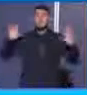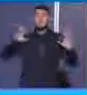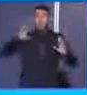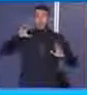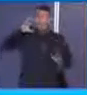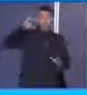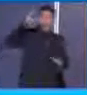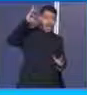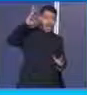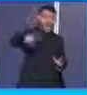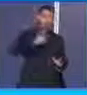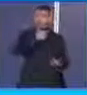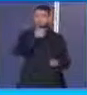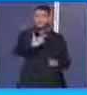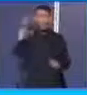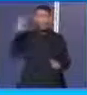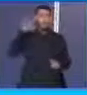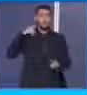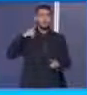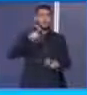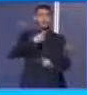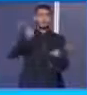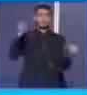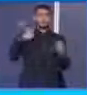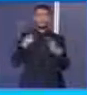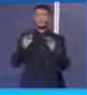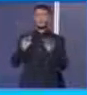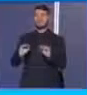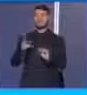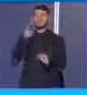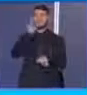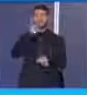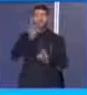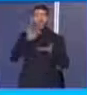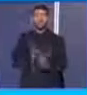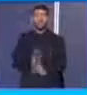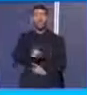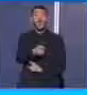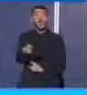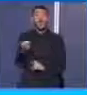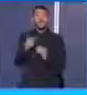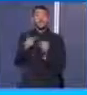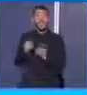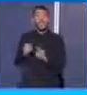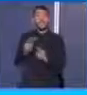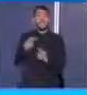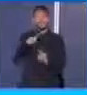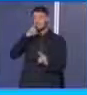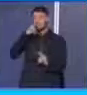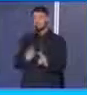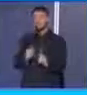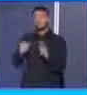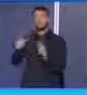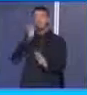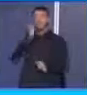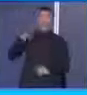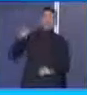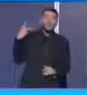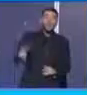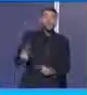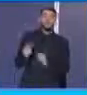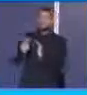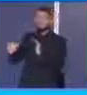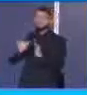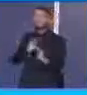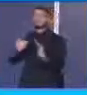εισακουστούμε. Να διδάσκουμε στις κόρες μας ότι έχουν υποχρέωση να προστατεύουν τον εαυτό τους από κάθε ενέργεια